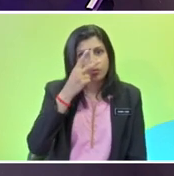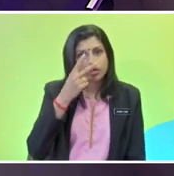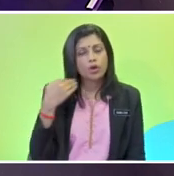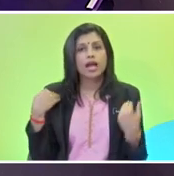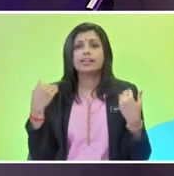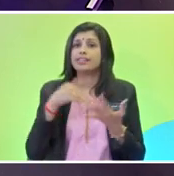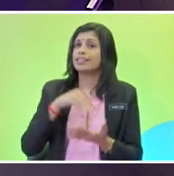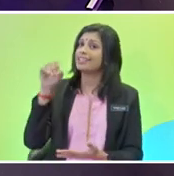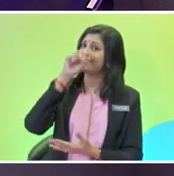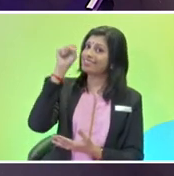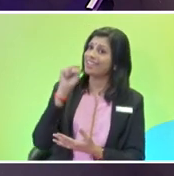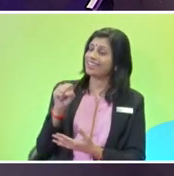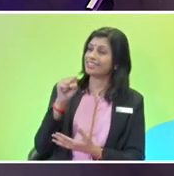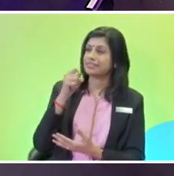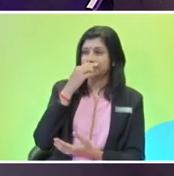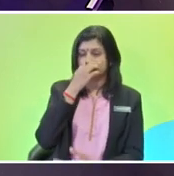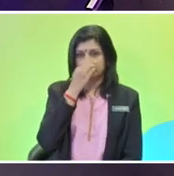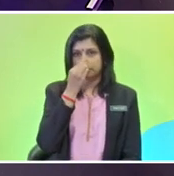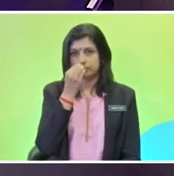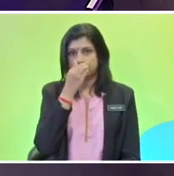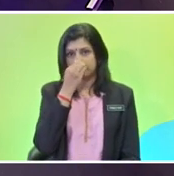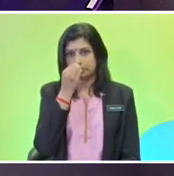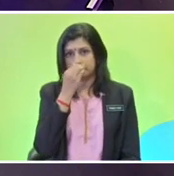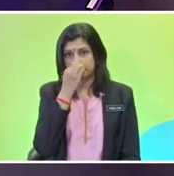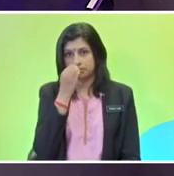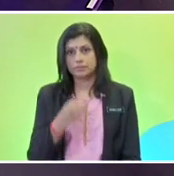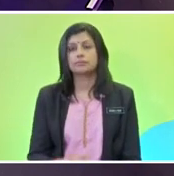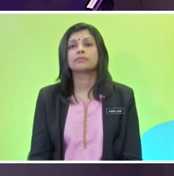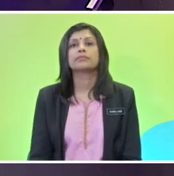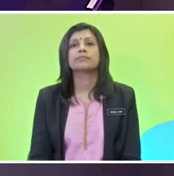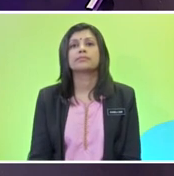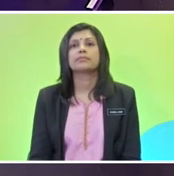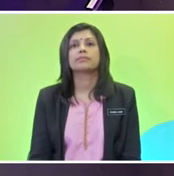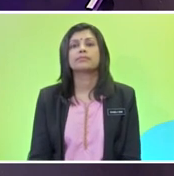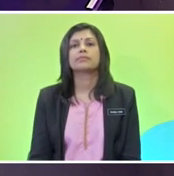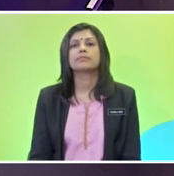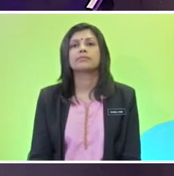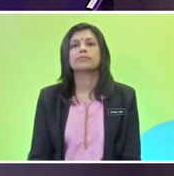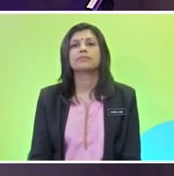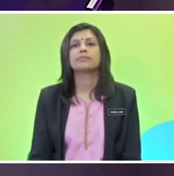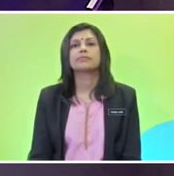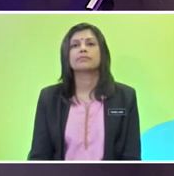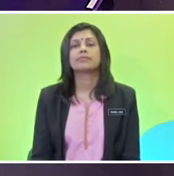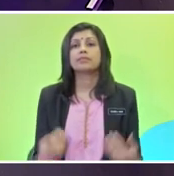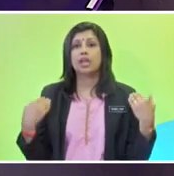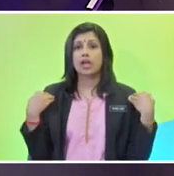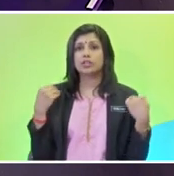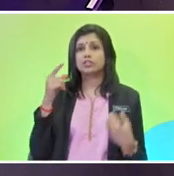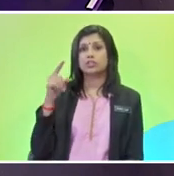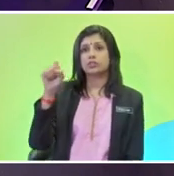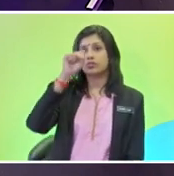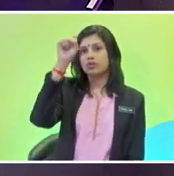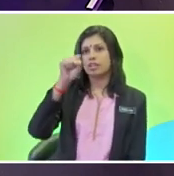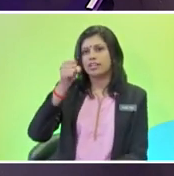Kita biasa buat soalan selesaikan. Ya. Tapi kali ini untuk Kak Fika kita, kita